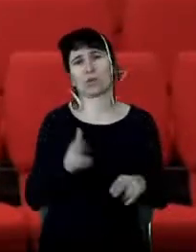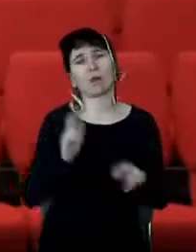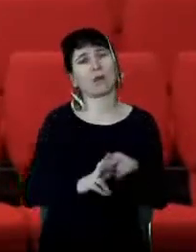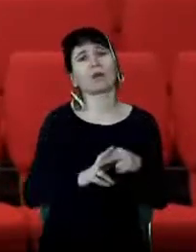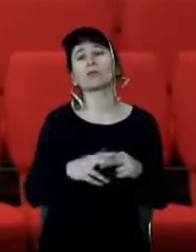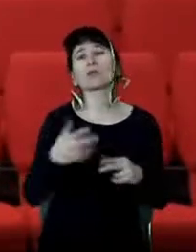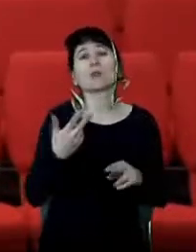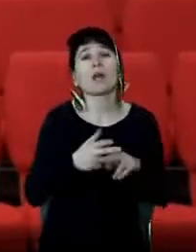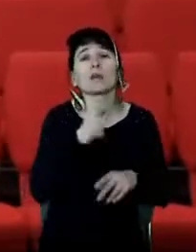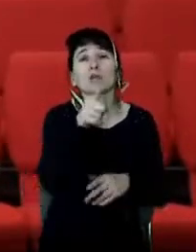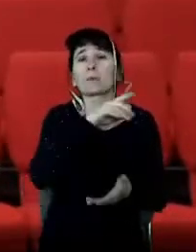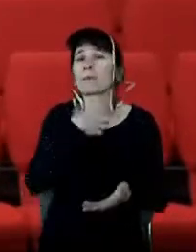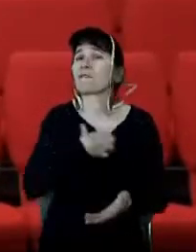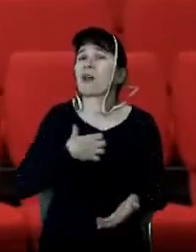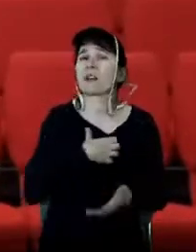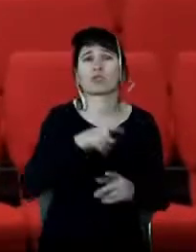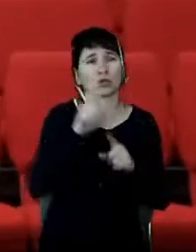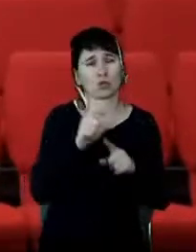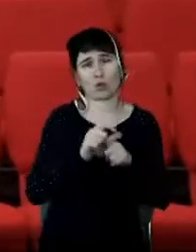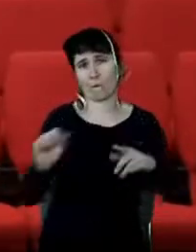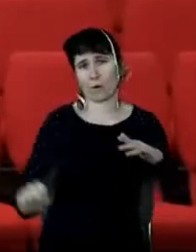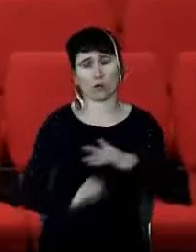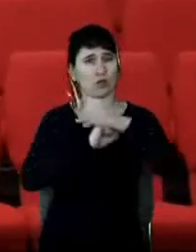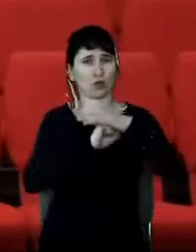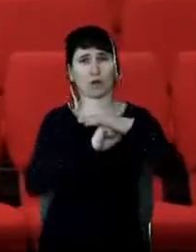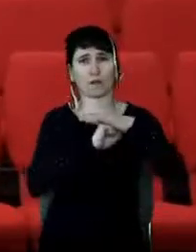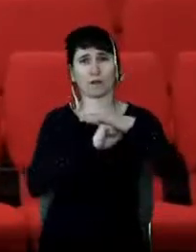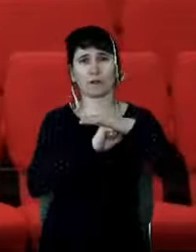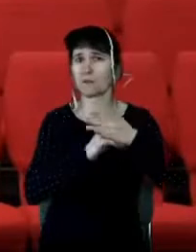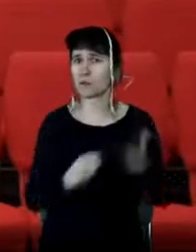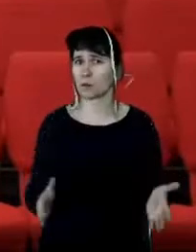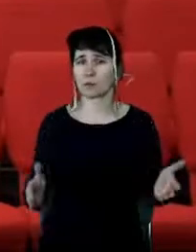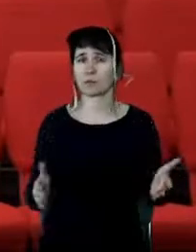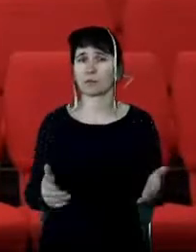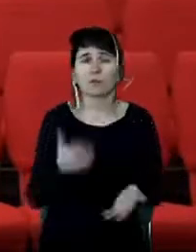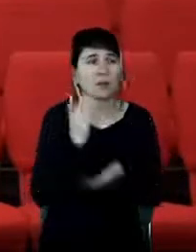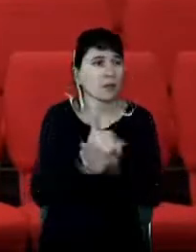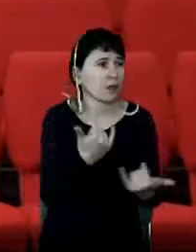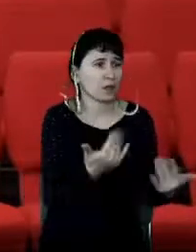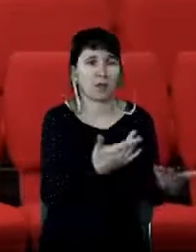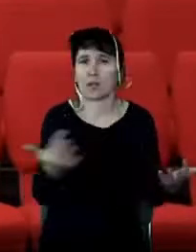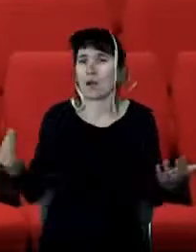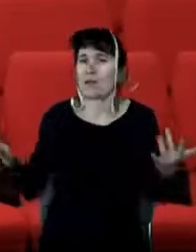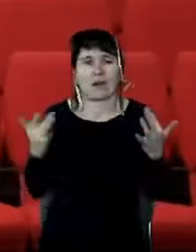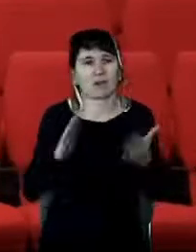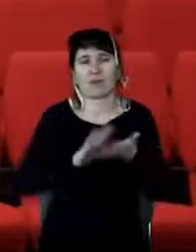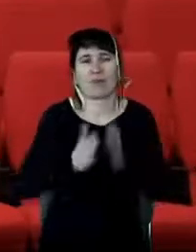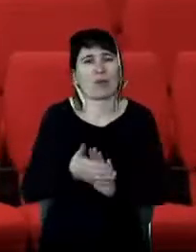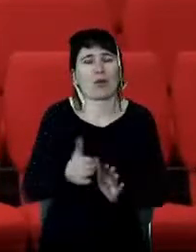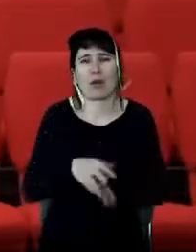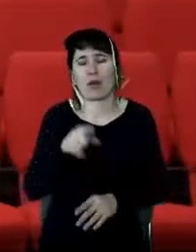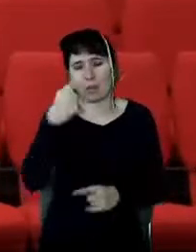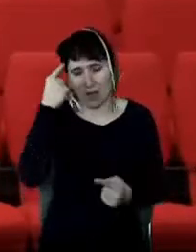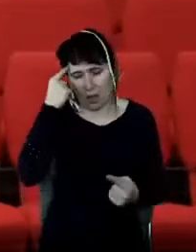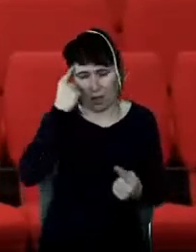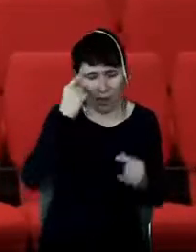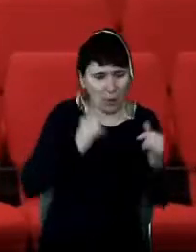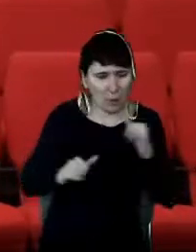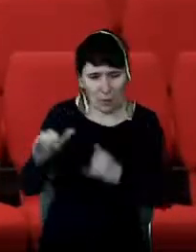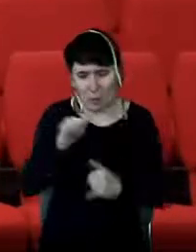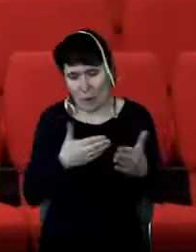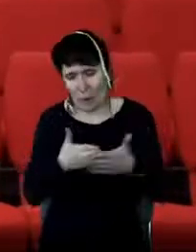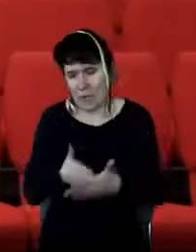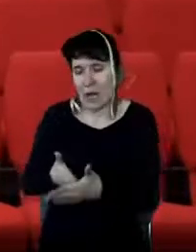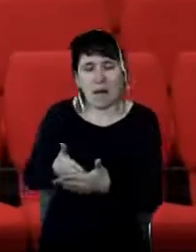для нас основою, підґрунтям. Обставини говорять різне, вони диктують нам різне, і наш розум, можливо, навіть блокує інколи нас